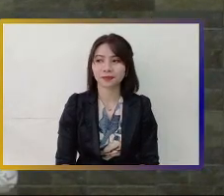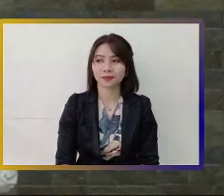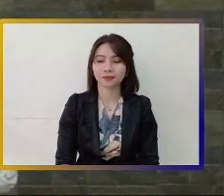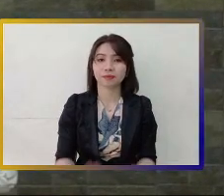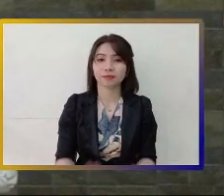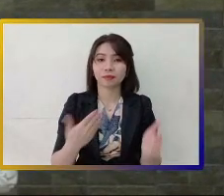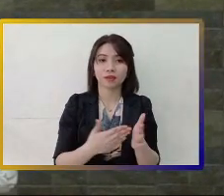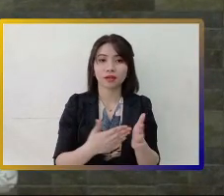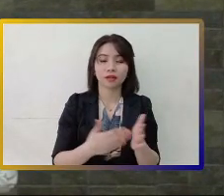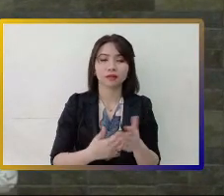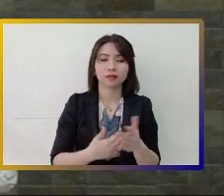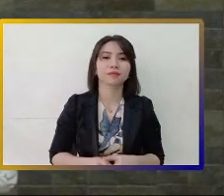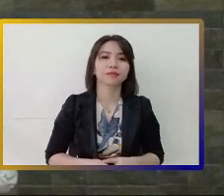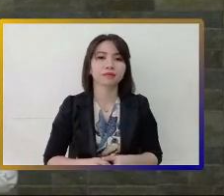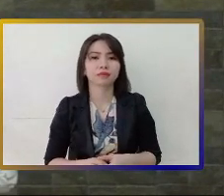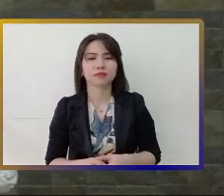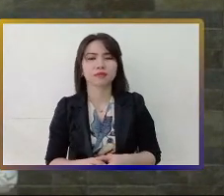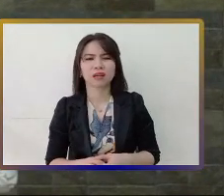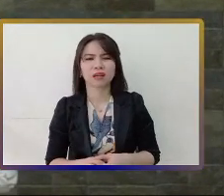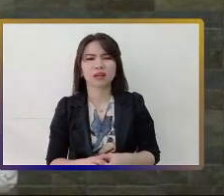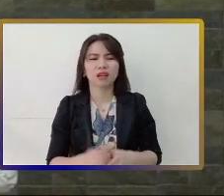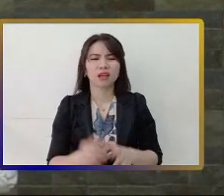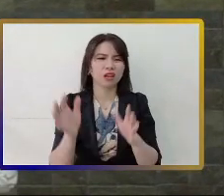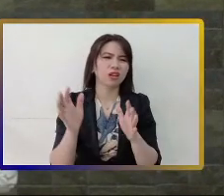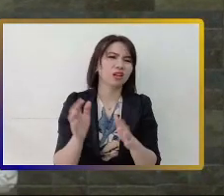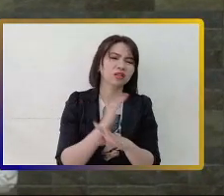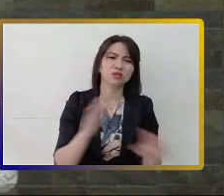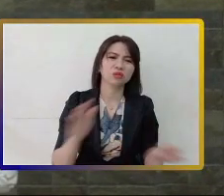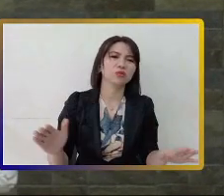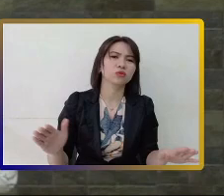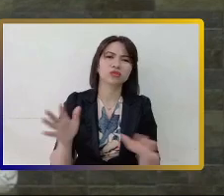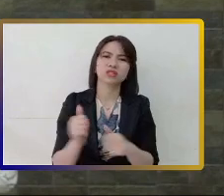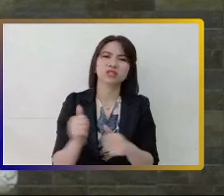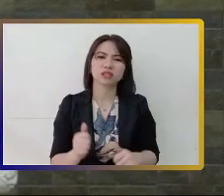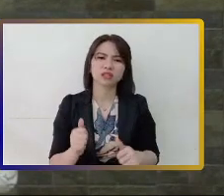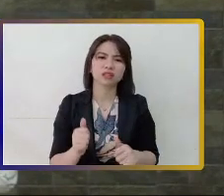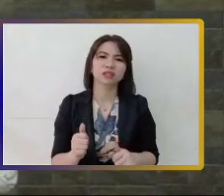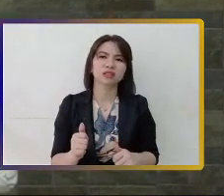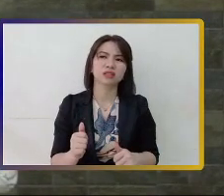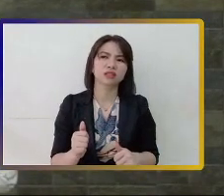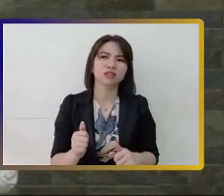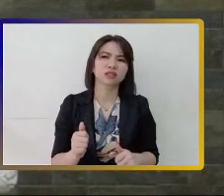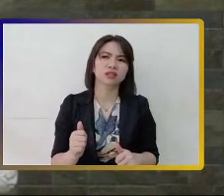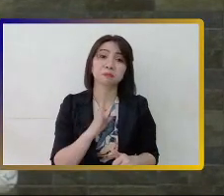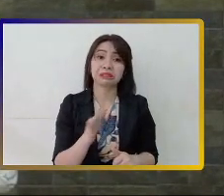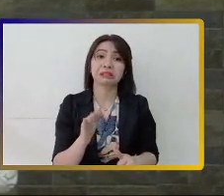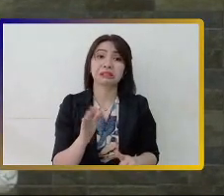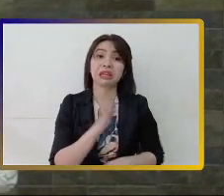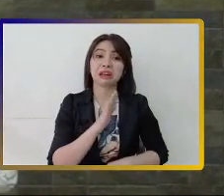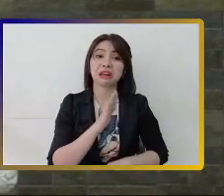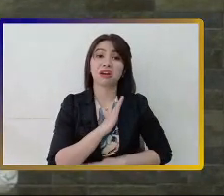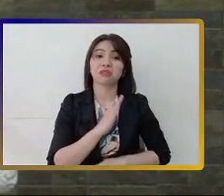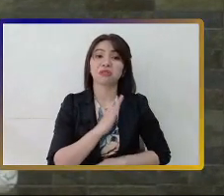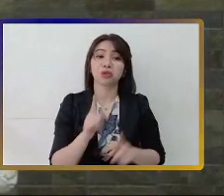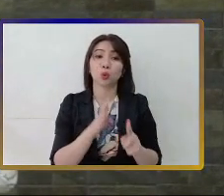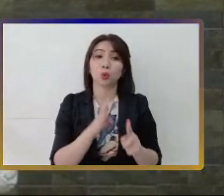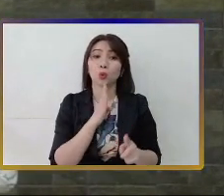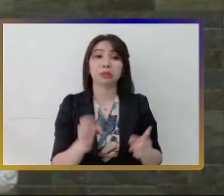tandaan nyo, huwag kayong masatisfy sa pagiging delivered. Sapagkat yung deliverance ng Panginoon